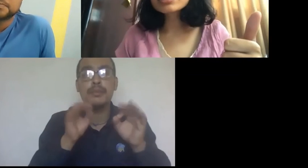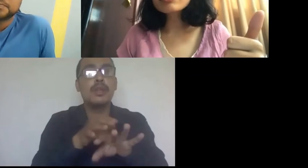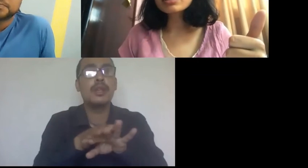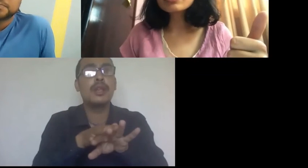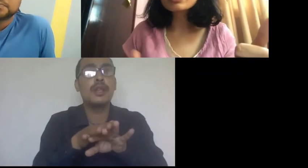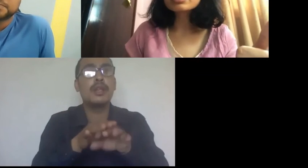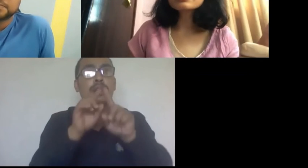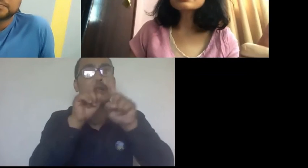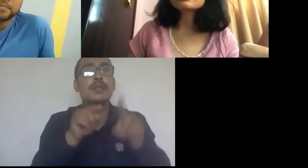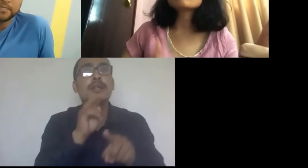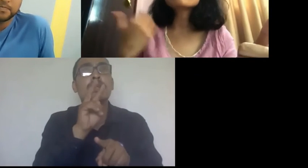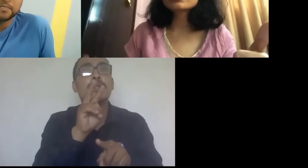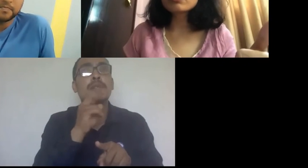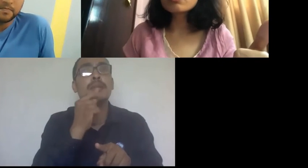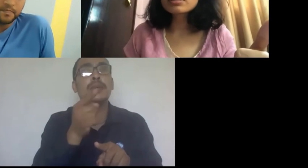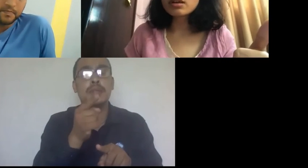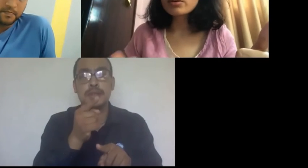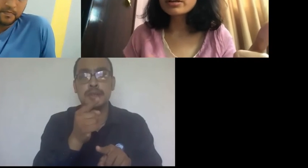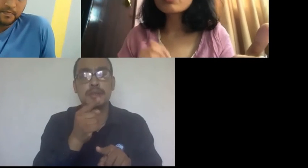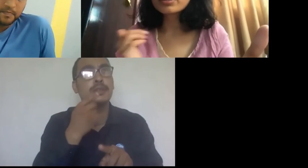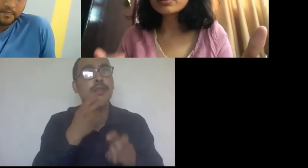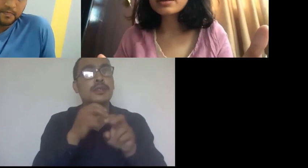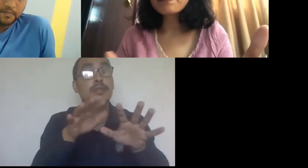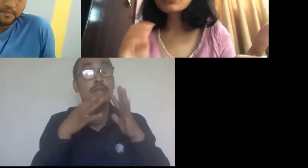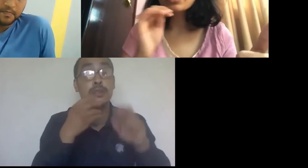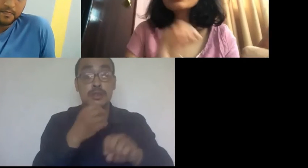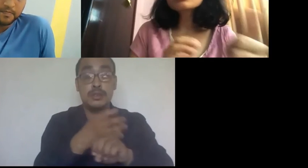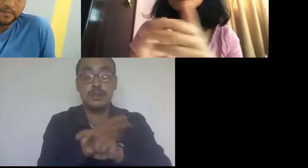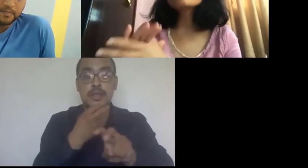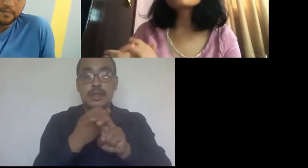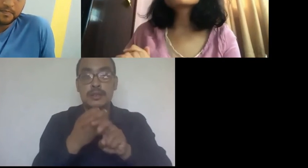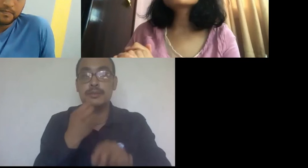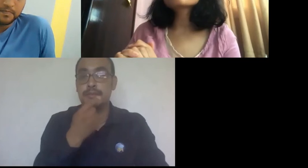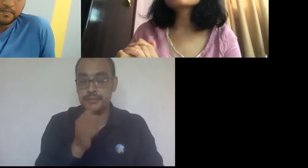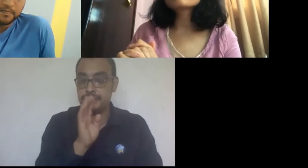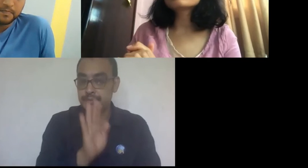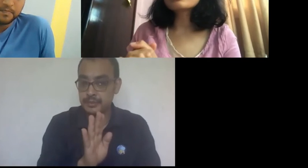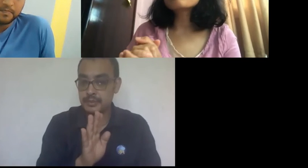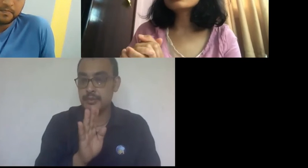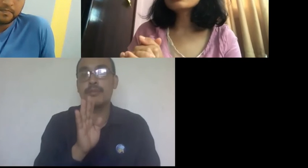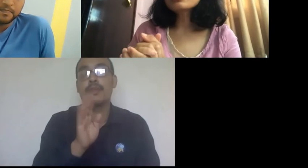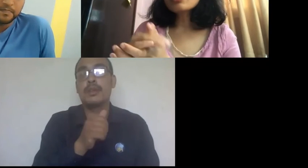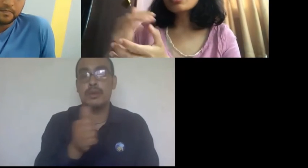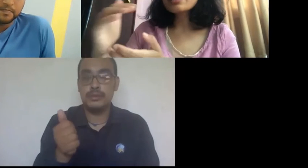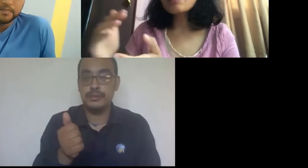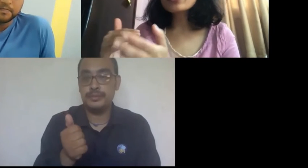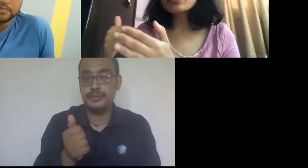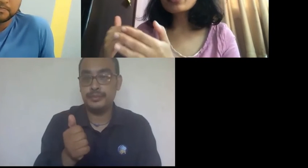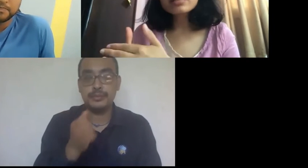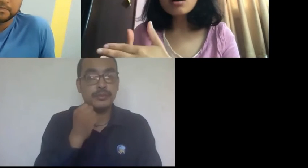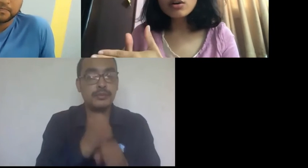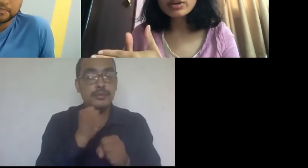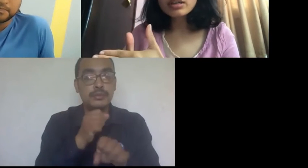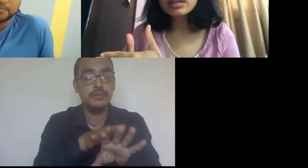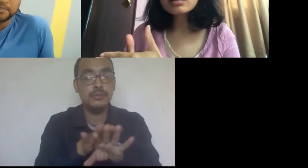हामीले स्क्रिन हेऱ्यौँ भने चाहिँ यसले अफेक्टहरू गर्छ भनेर भनेको छ होइन। अनि अर्को चाहिँ कस्तो भन्दाखेरि हामीले कामहरू